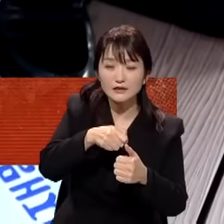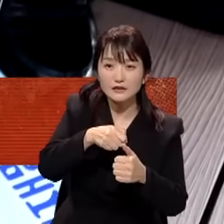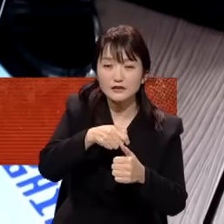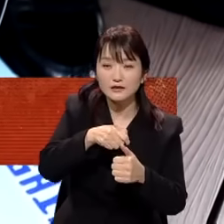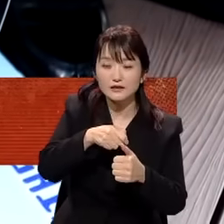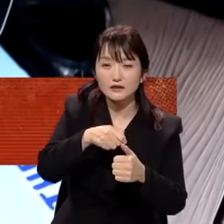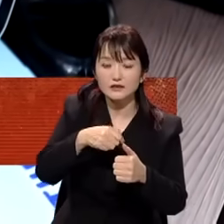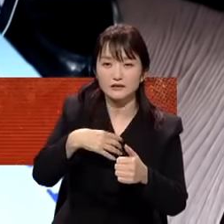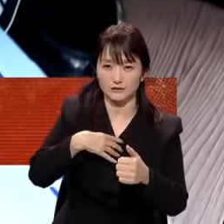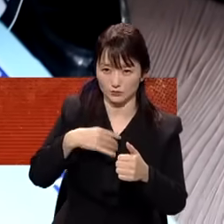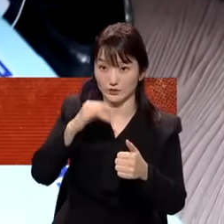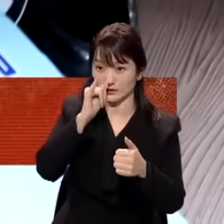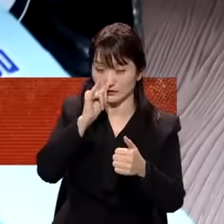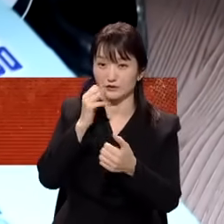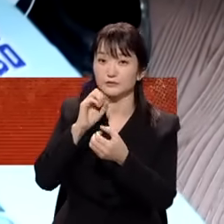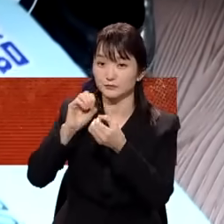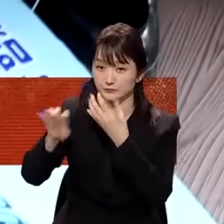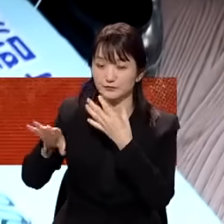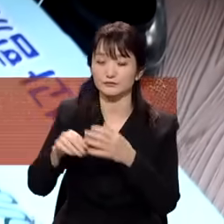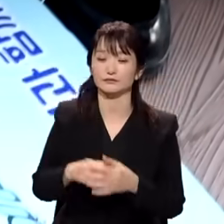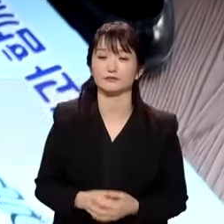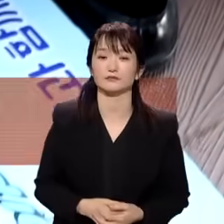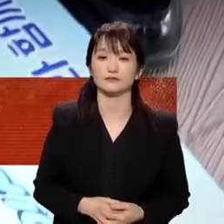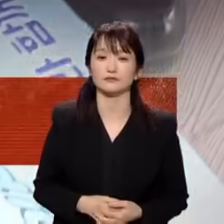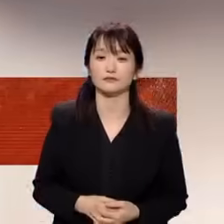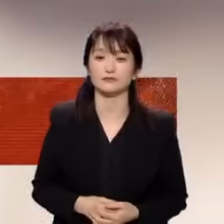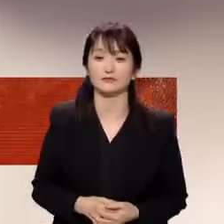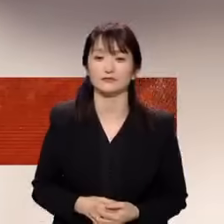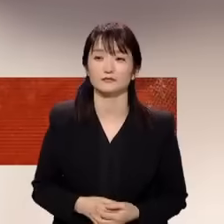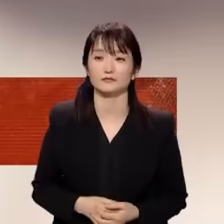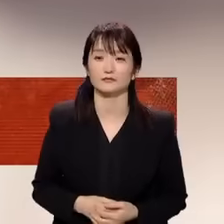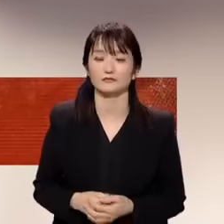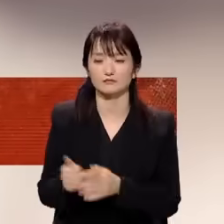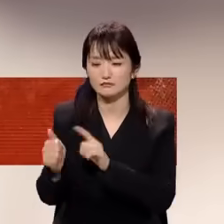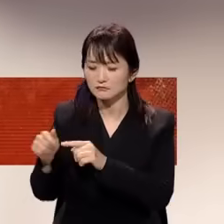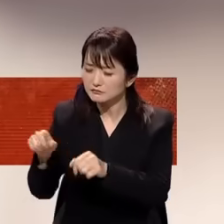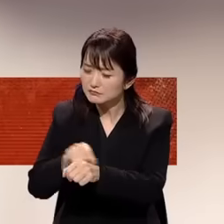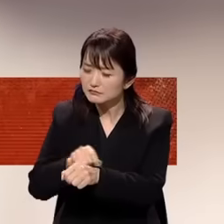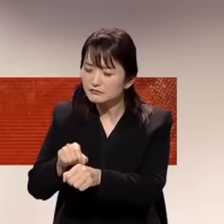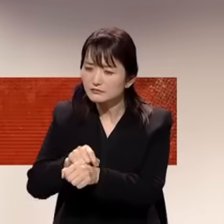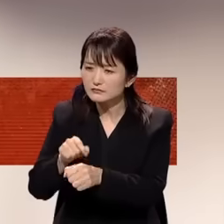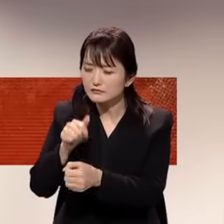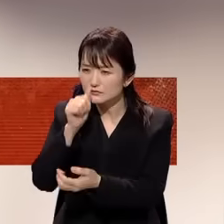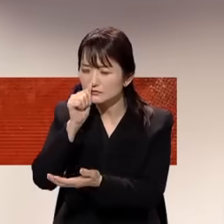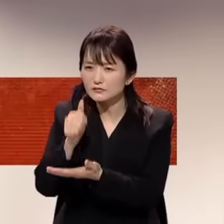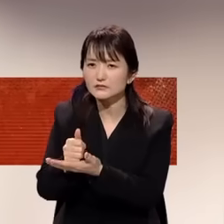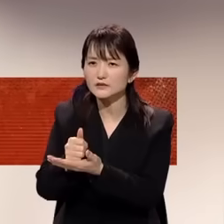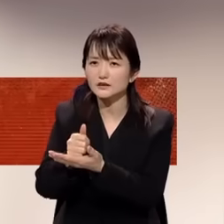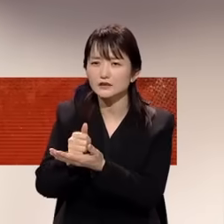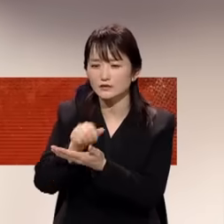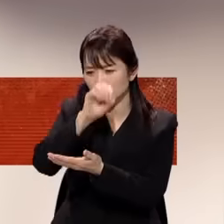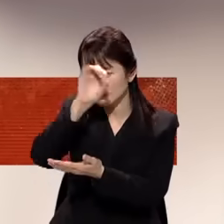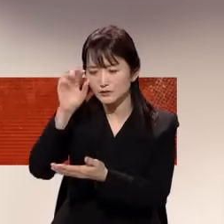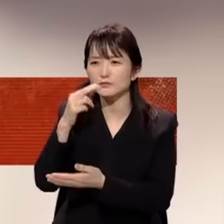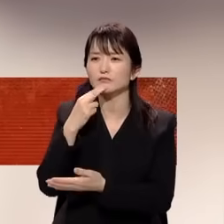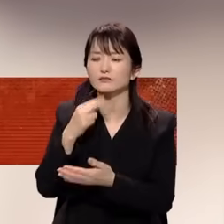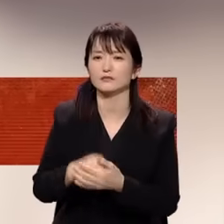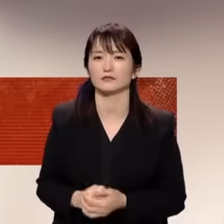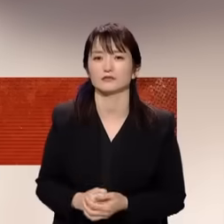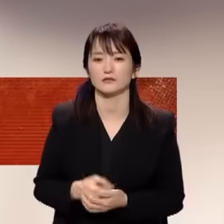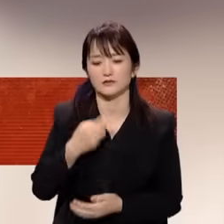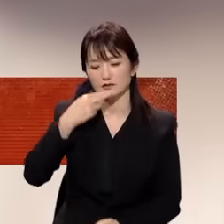진술한 것으로 알려져 있습니다. 그리고 이제 이 사람은 다른 어떤 그 특별한 그 범죄 전력이 없고 범행 당시에도 술을 갖다가 마시지 않은